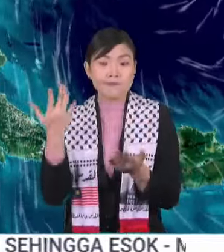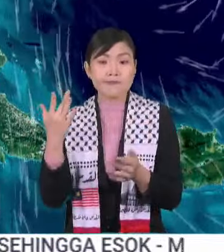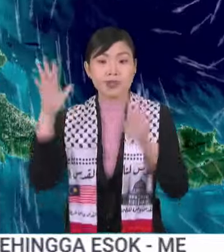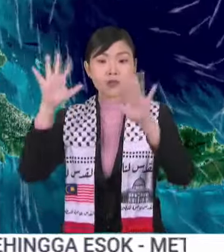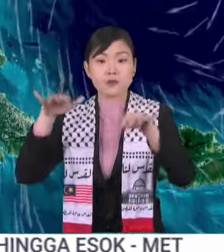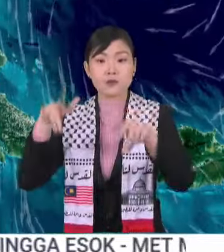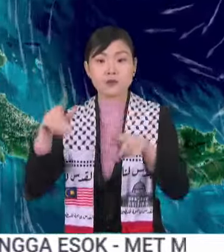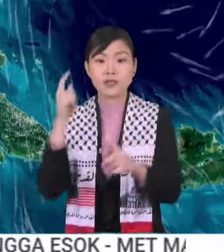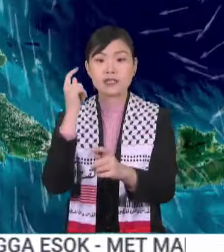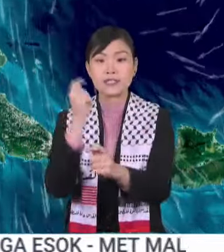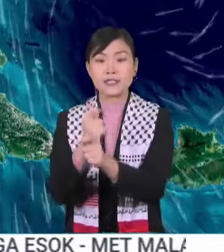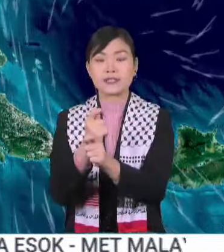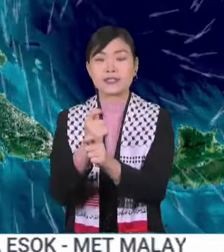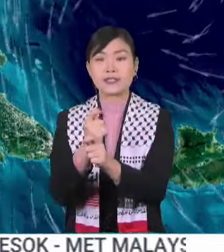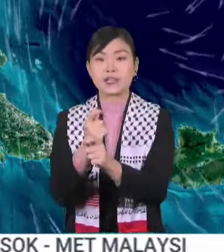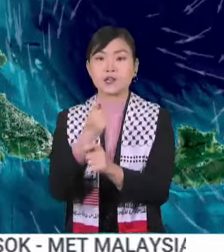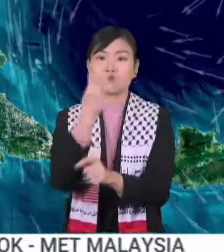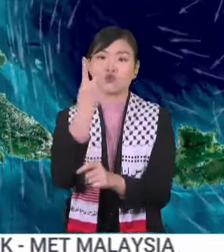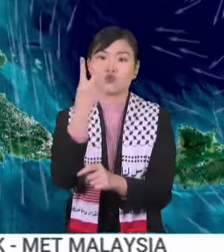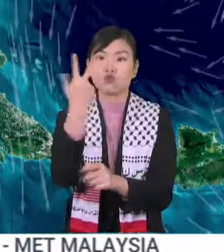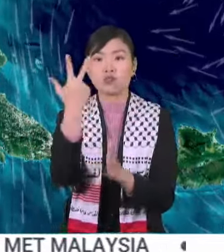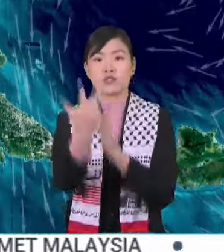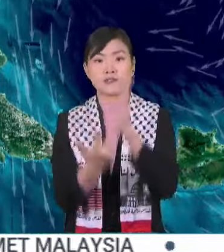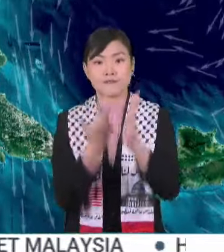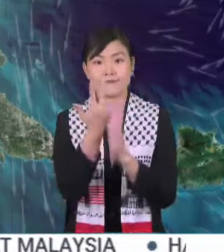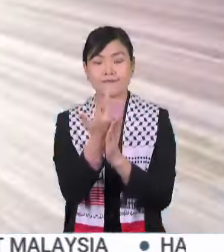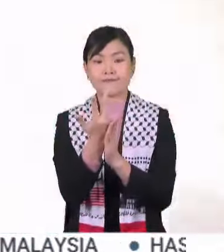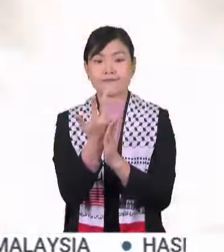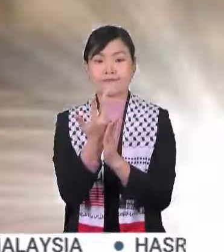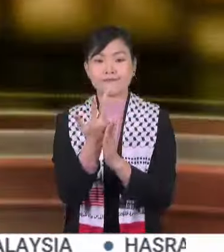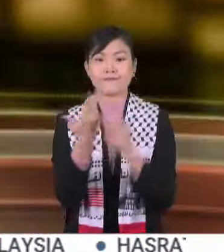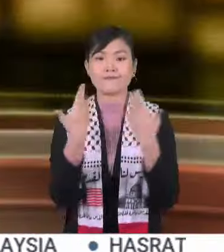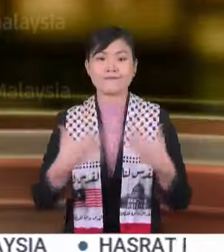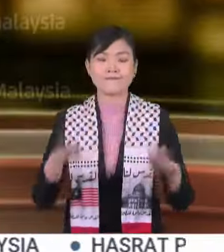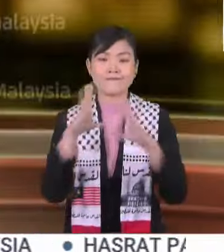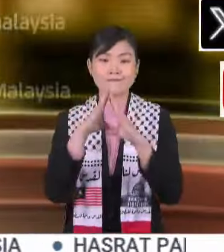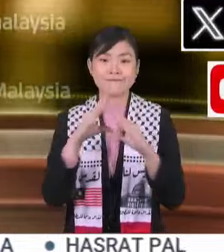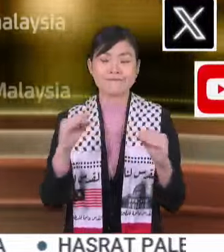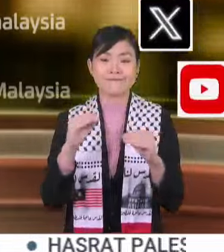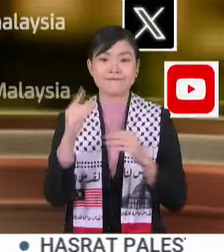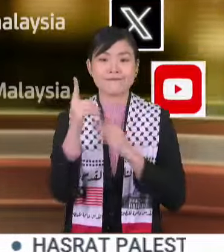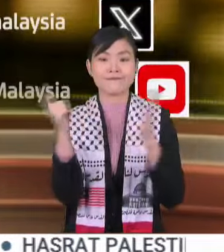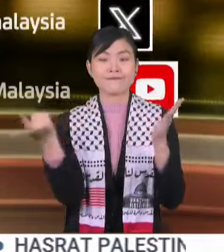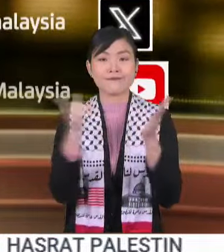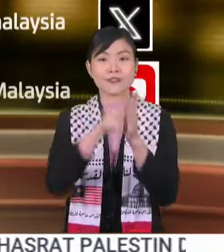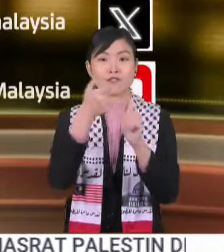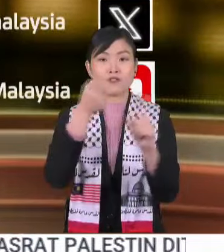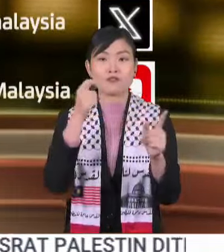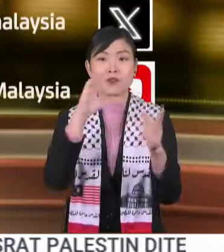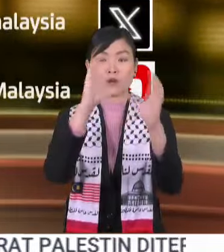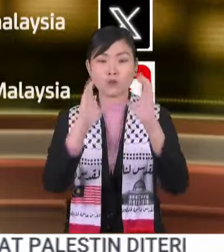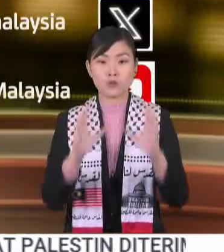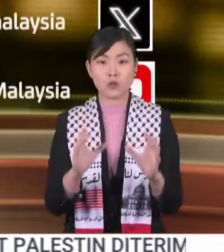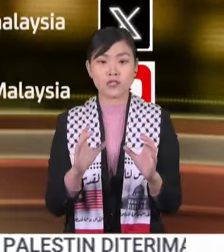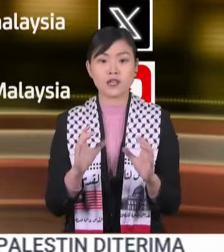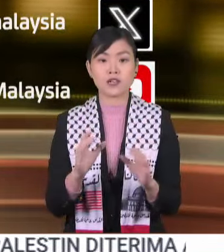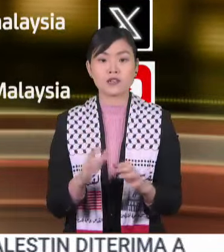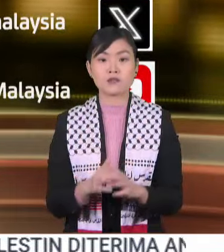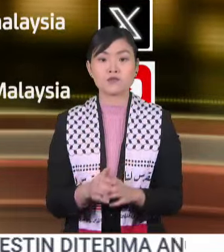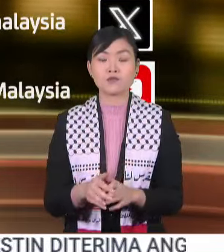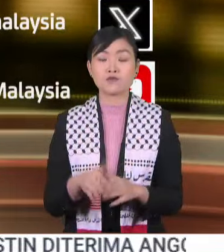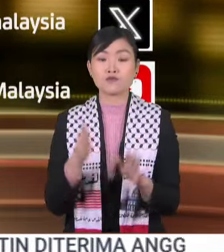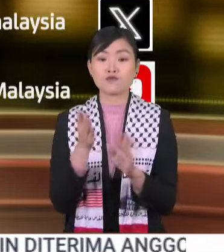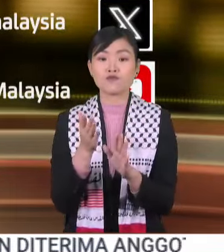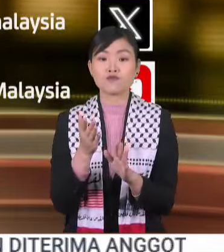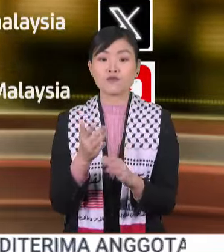ni hanya boleh kekal dalam tempoh masa du hingga t jam Baiklah sekian saja laporan cuaca daripada m Malaysia buat masa kini sebelum kita